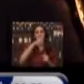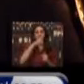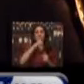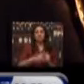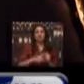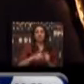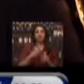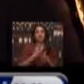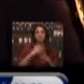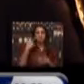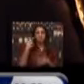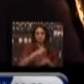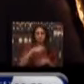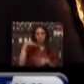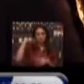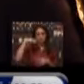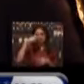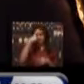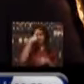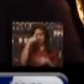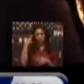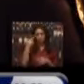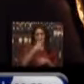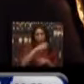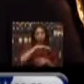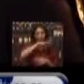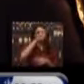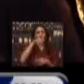مؤلم جدا جدا جدا. وانا